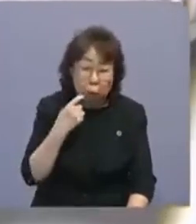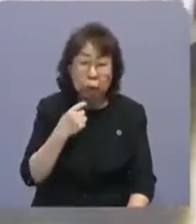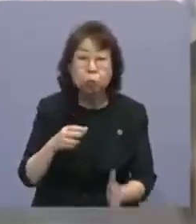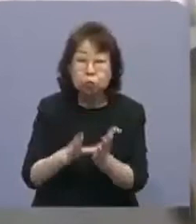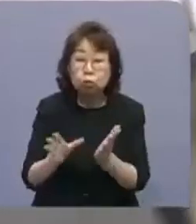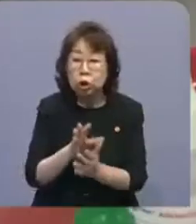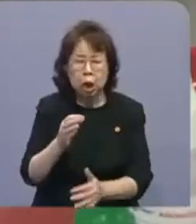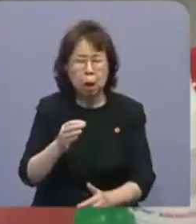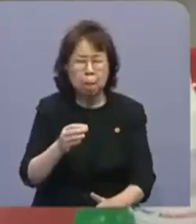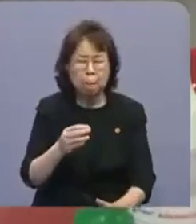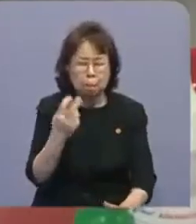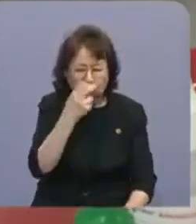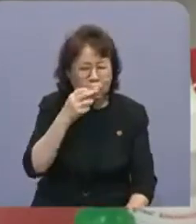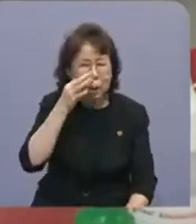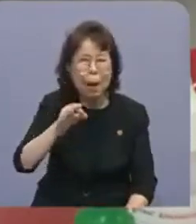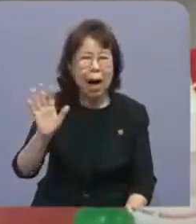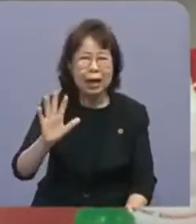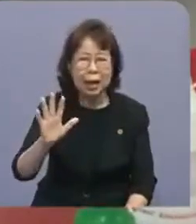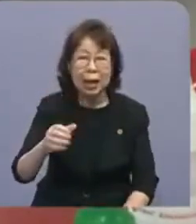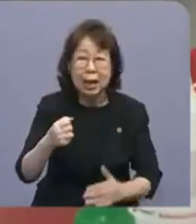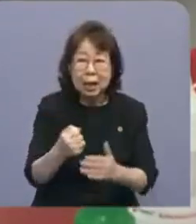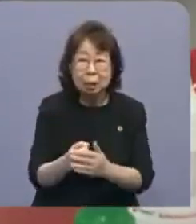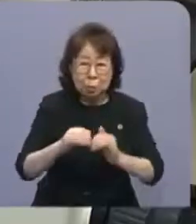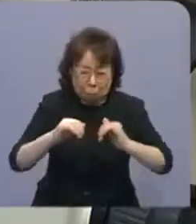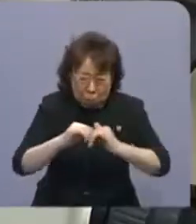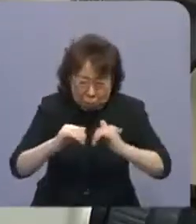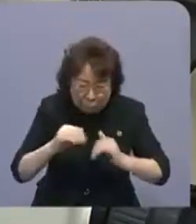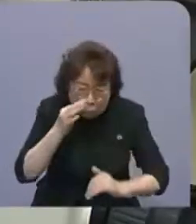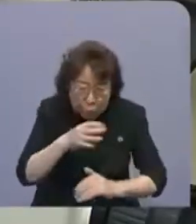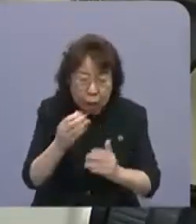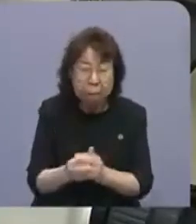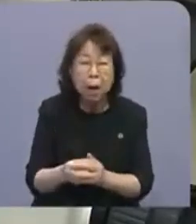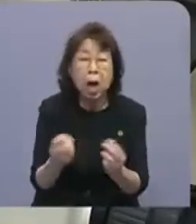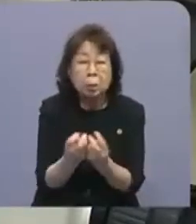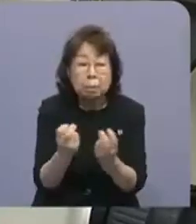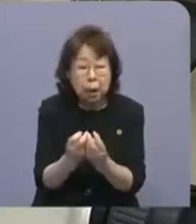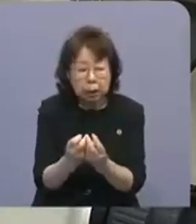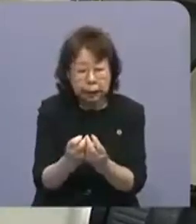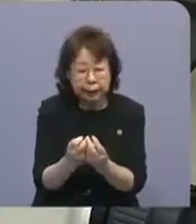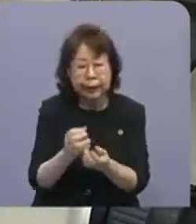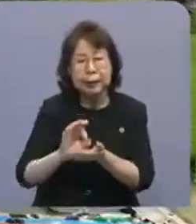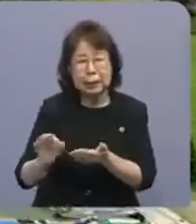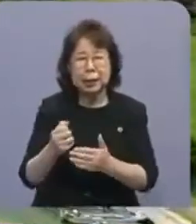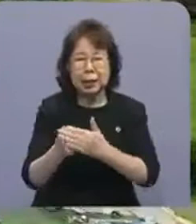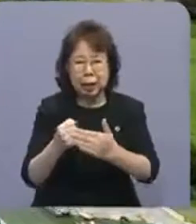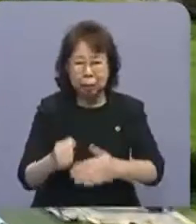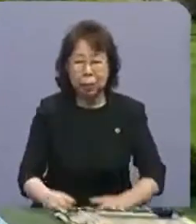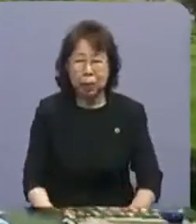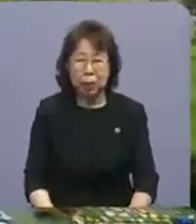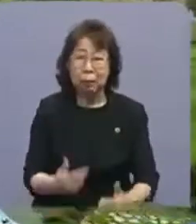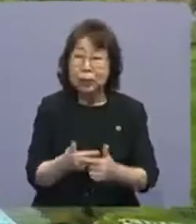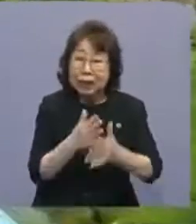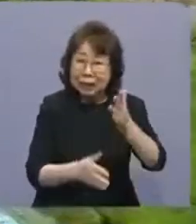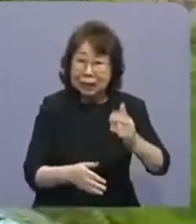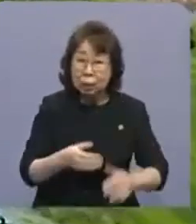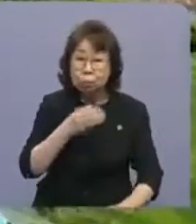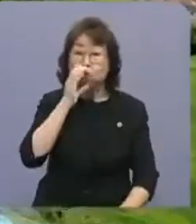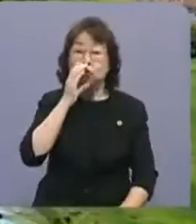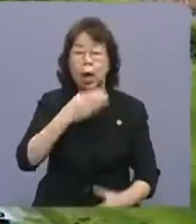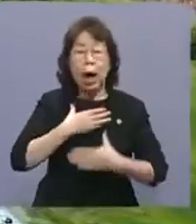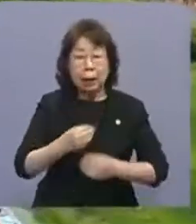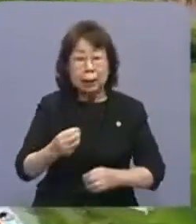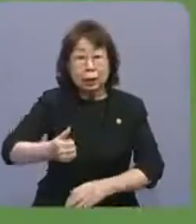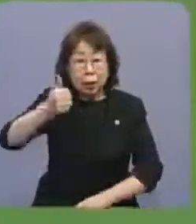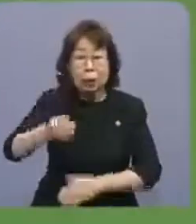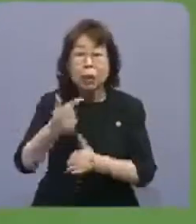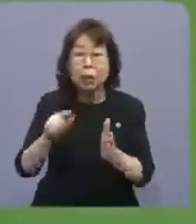검출할 수 없는 대신 독성 물질을 세분화해 수치를 죄는 검사 방식을 쓰고 있기 때문입니다 부산시는 먹는 물에 안전성을 높이기